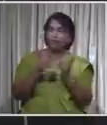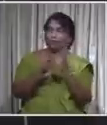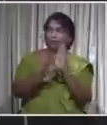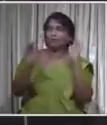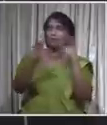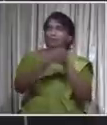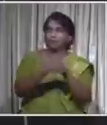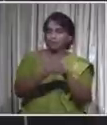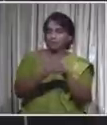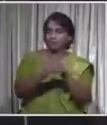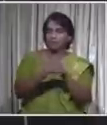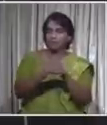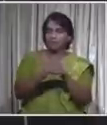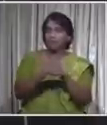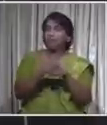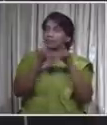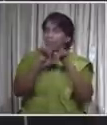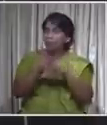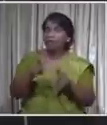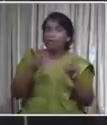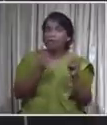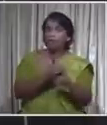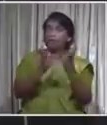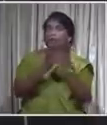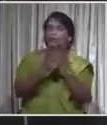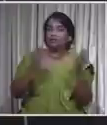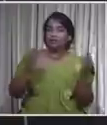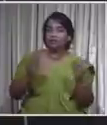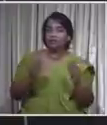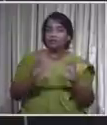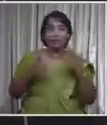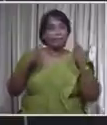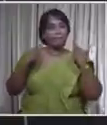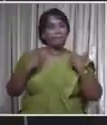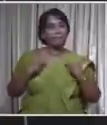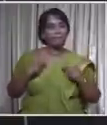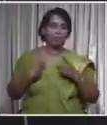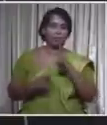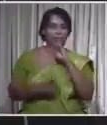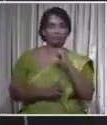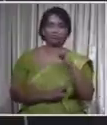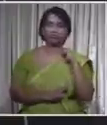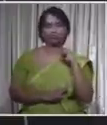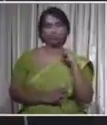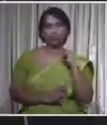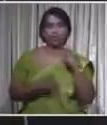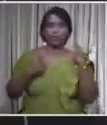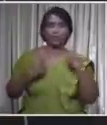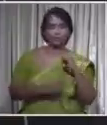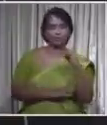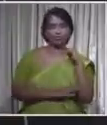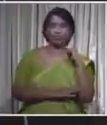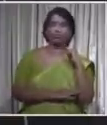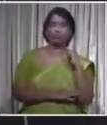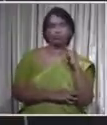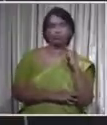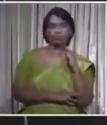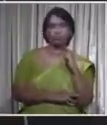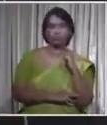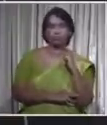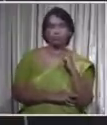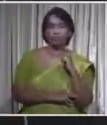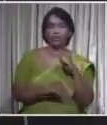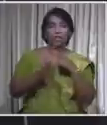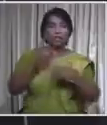දුන්නා ඒ හින්දා තමයි යුද්ධය අවසන් වුණේ හැබැයි මහින්ද මහත්තයා කෙලින් හිටියා මහින්ද මහත්තයා කෙලින් හිටපු නිසා තමයි